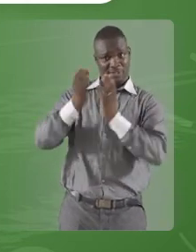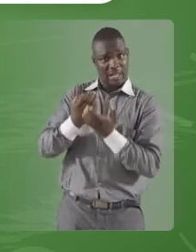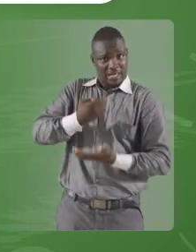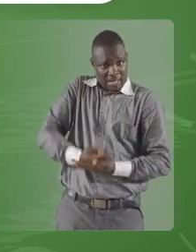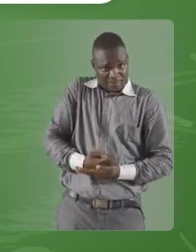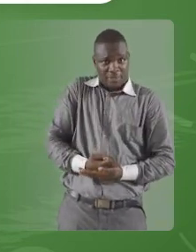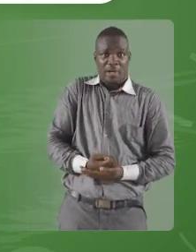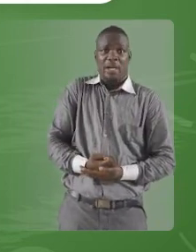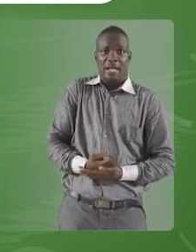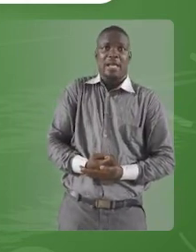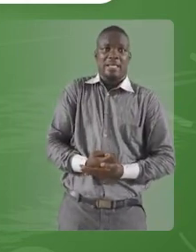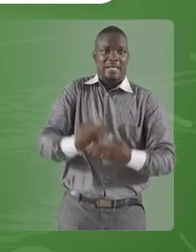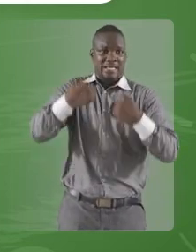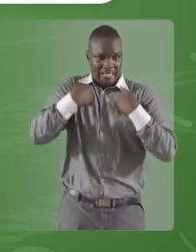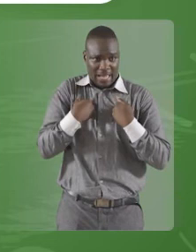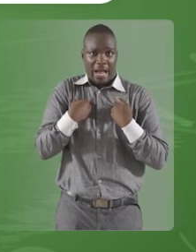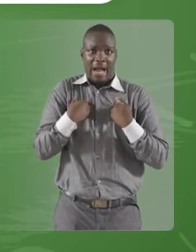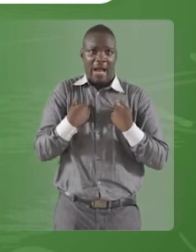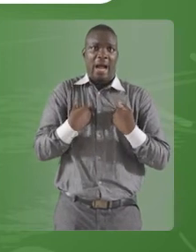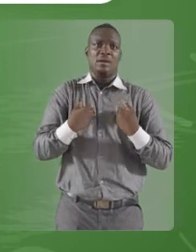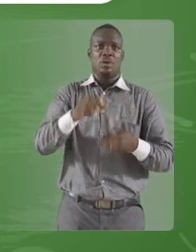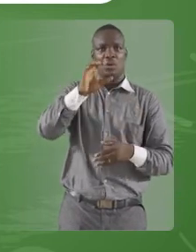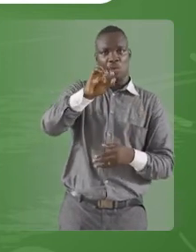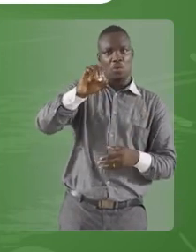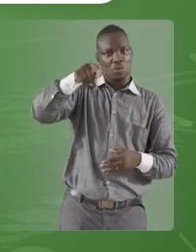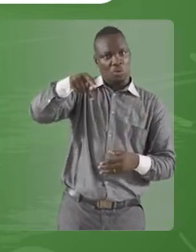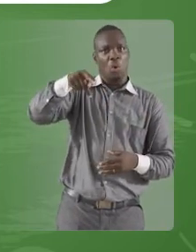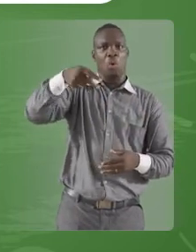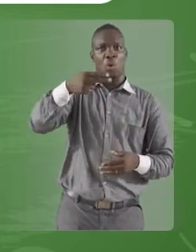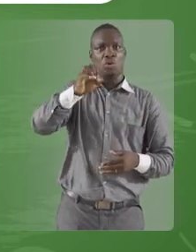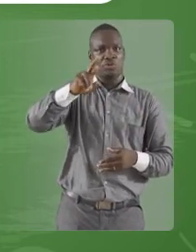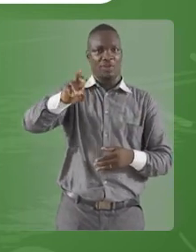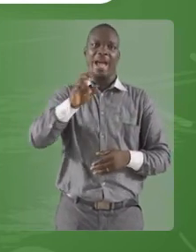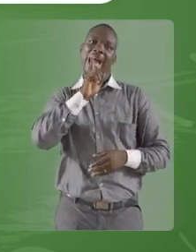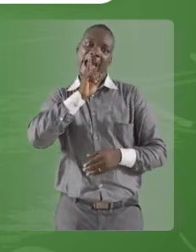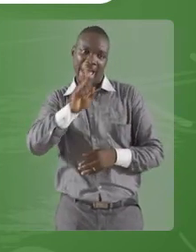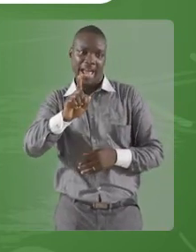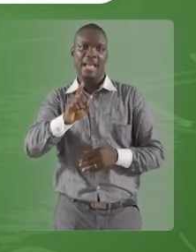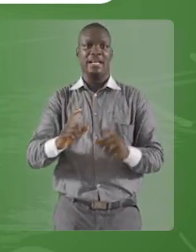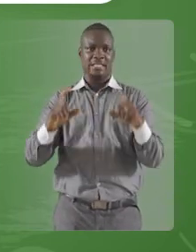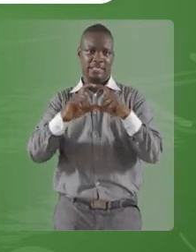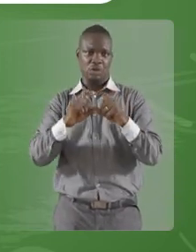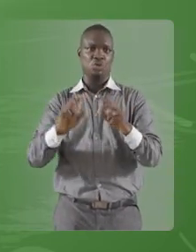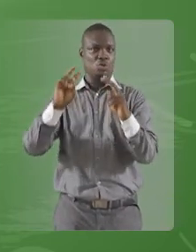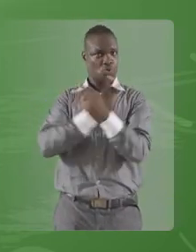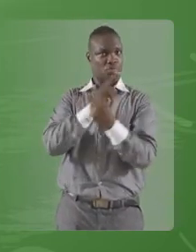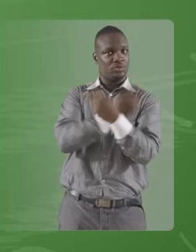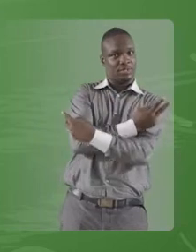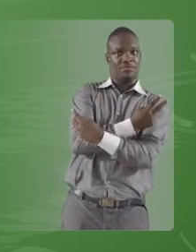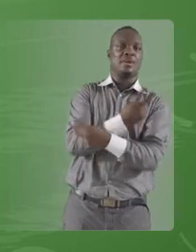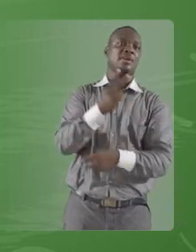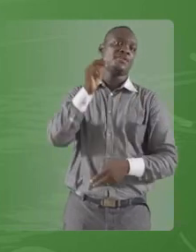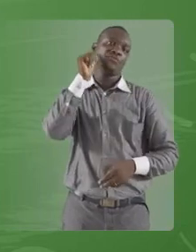dans lequel se trouve l'oosphère qui est la cellule reproductrice femelle. Alors,